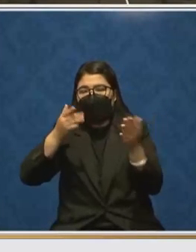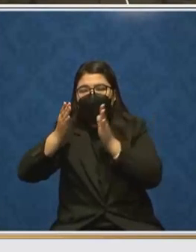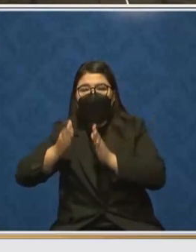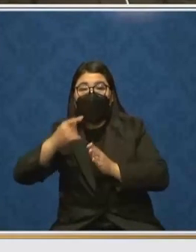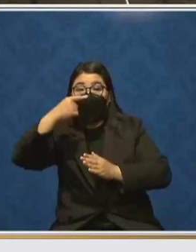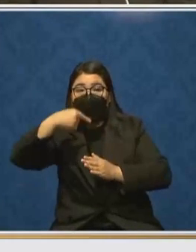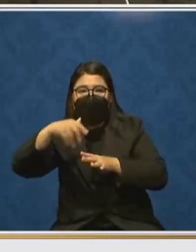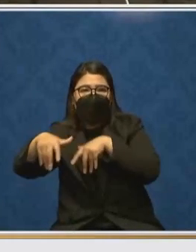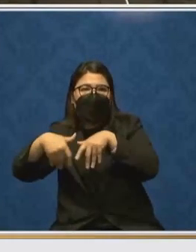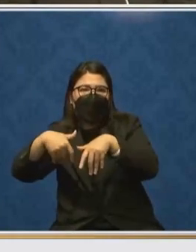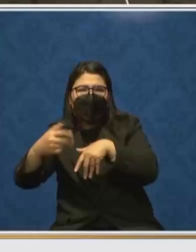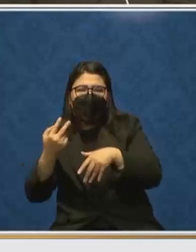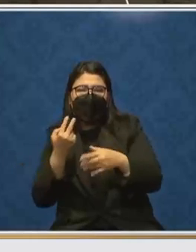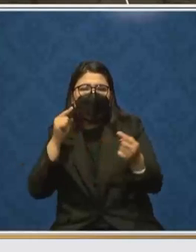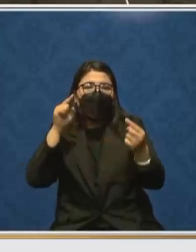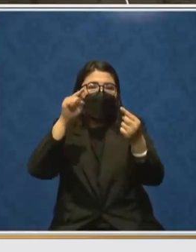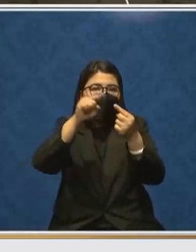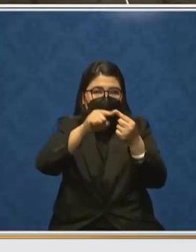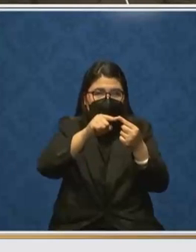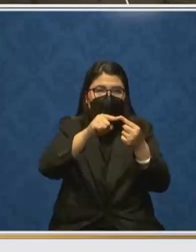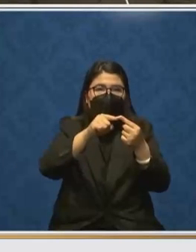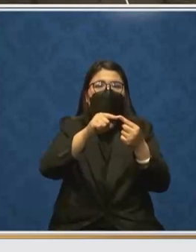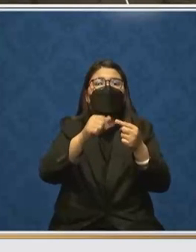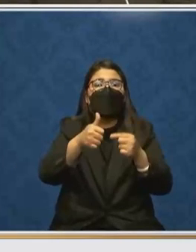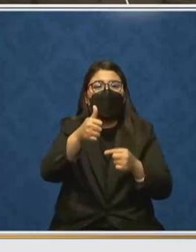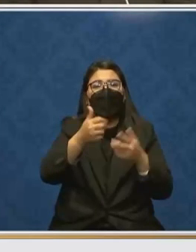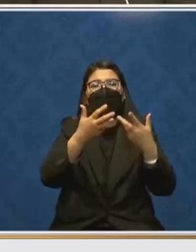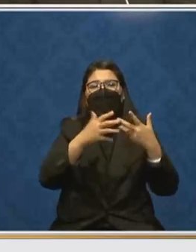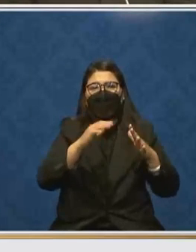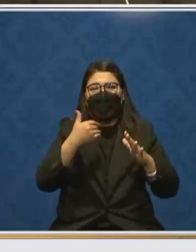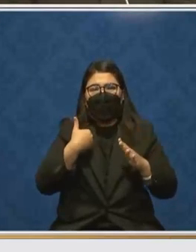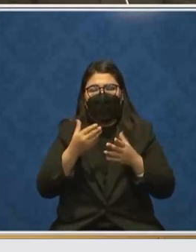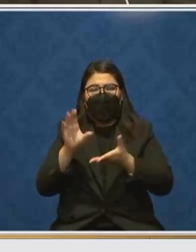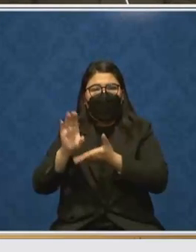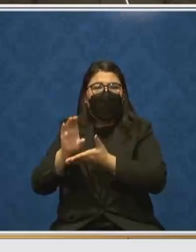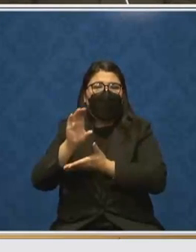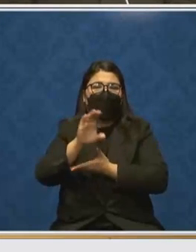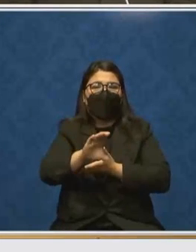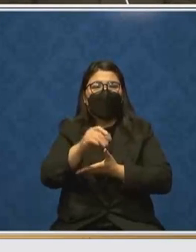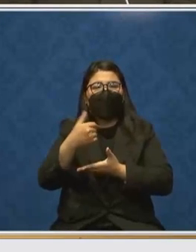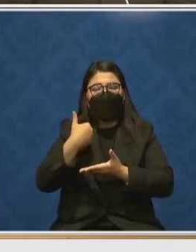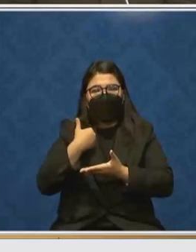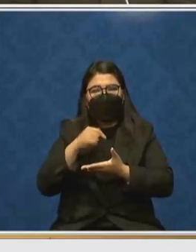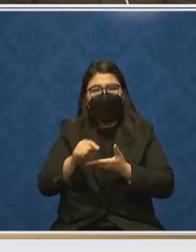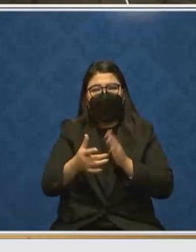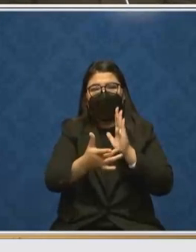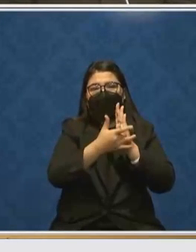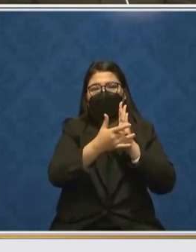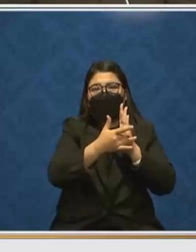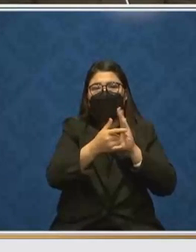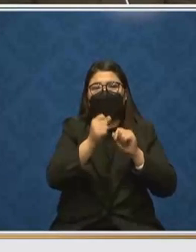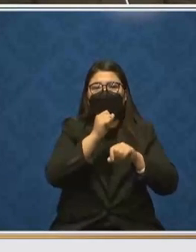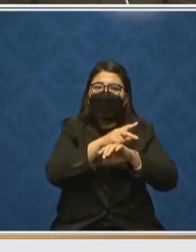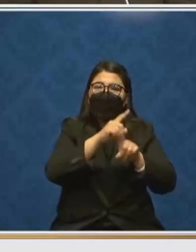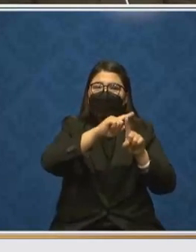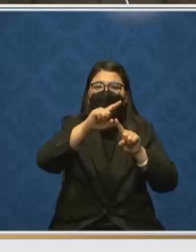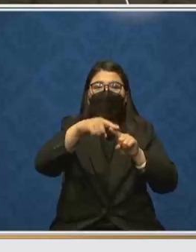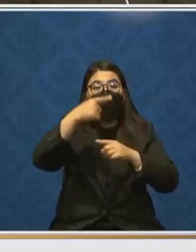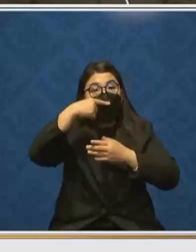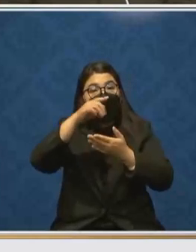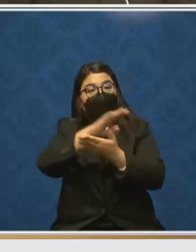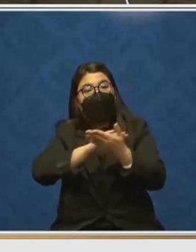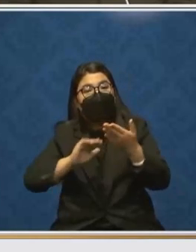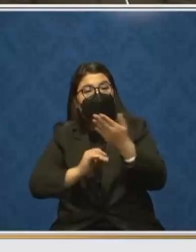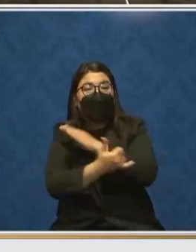ที่มีประสิทธิภาพอย่างเท่าเทียมส่งเสริมการลงทุนและทรัพยากรโครงสร้างพื้นฐานดิจิทัลร่วมกันทั้งในประเทศและต่างประเ